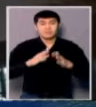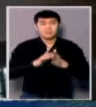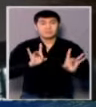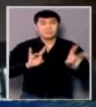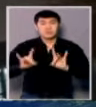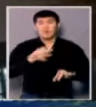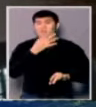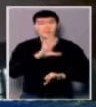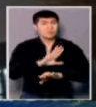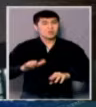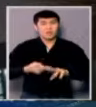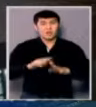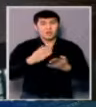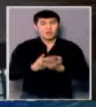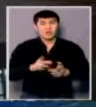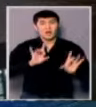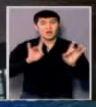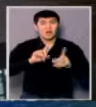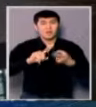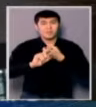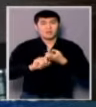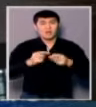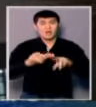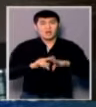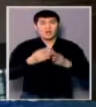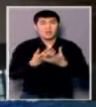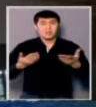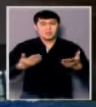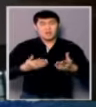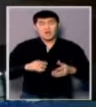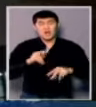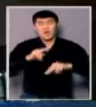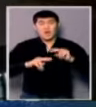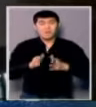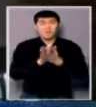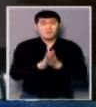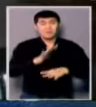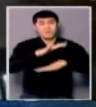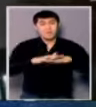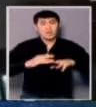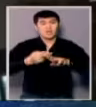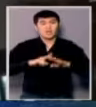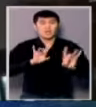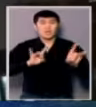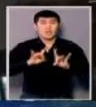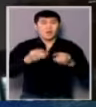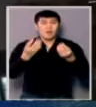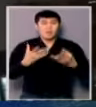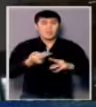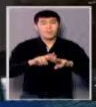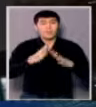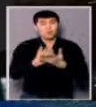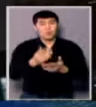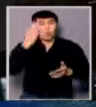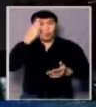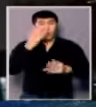жарнама жақпаған сыңайлы. Біз жарнамаға байланысты туындаған жағымсыз көңіл-күй үшін кешірім өтінеміз. Жарнаманы жариялар кезде